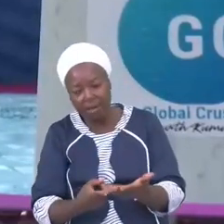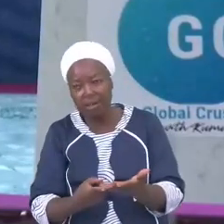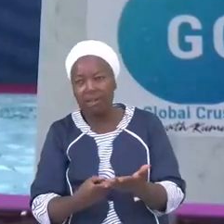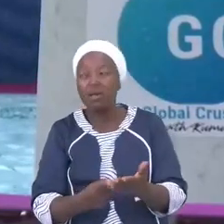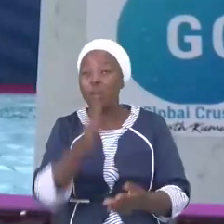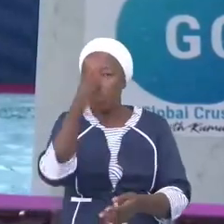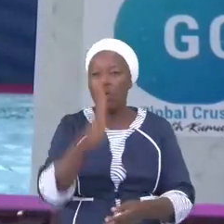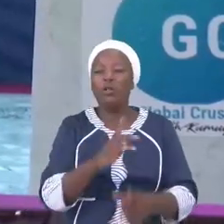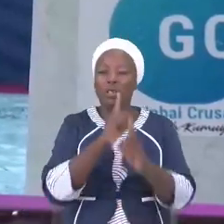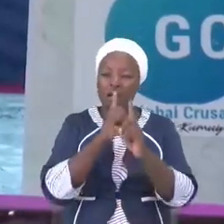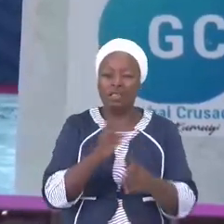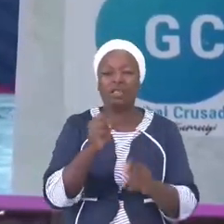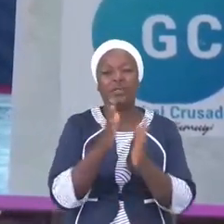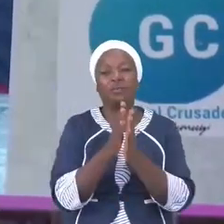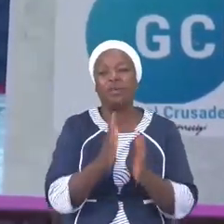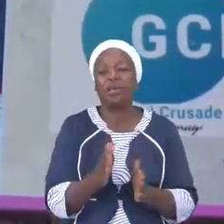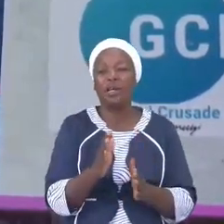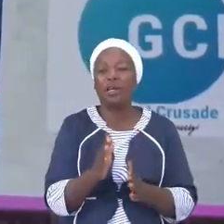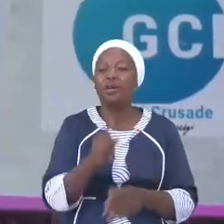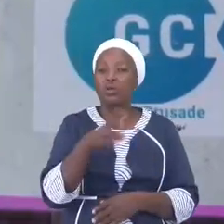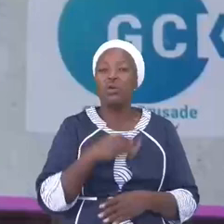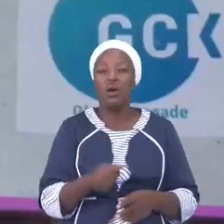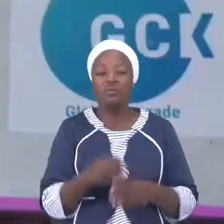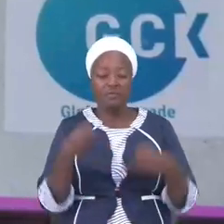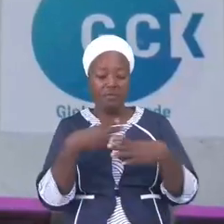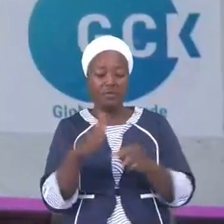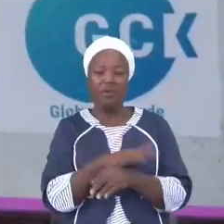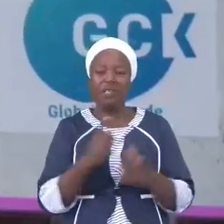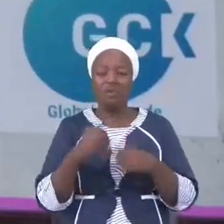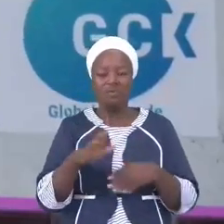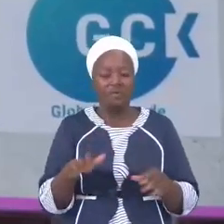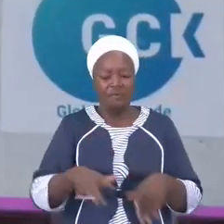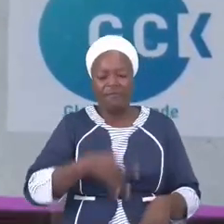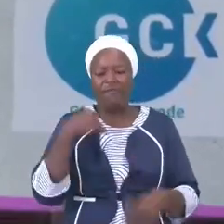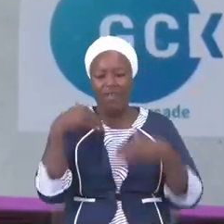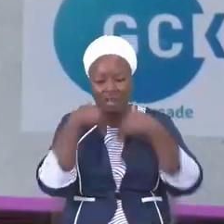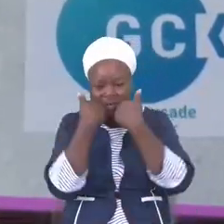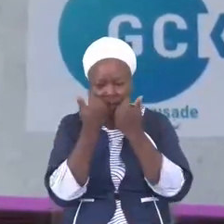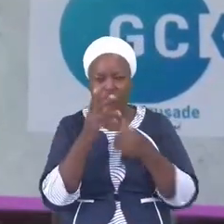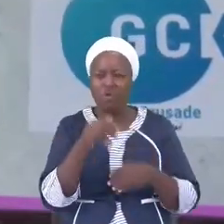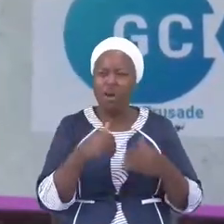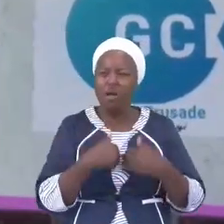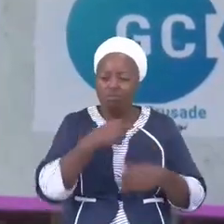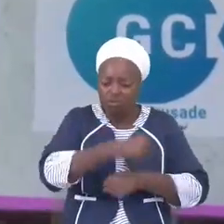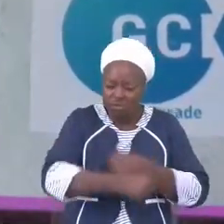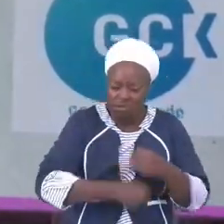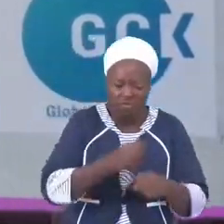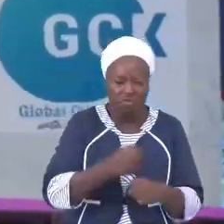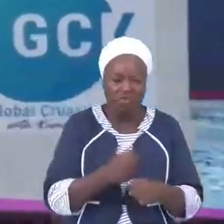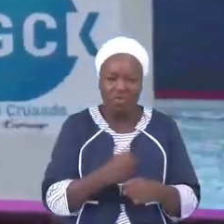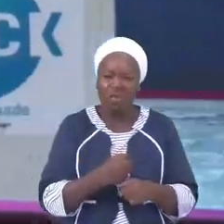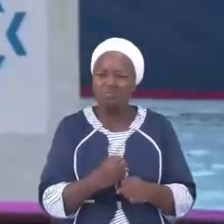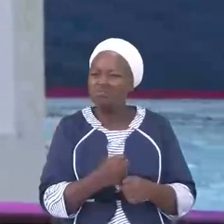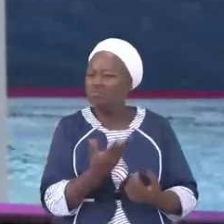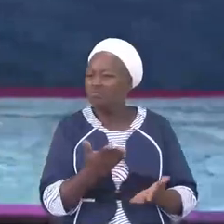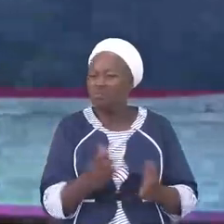exauce les prières. Tu es craintif, tu as honte, ou bien tu as souffert inutilement, ou bien tu as des regrets